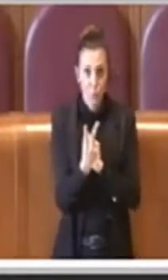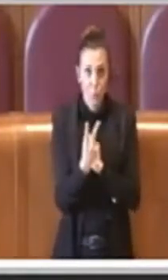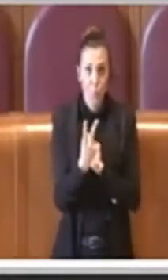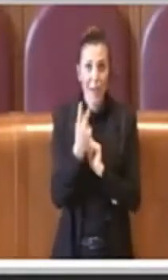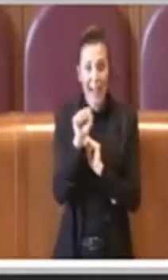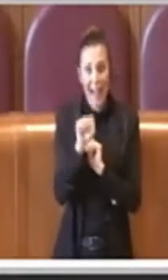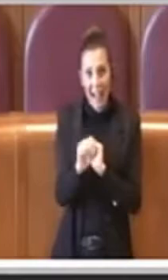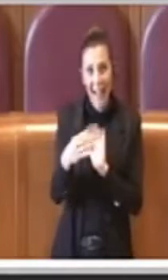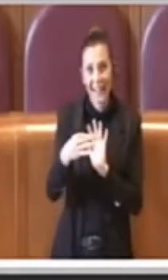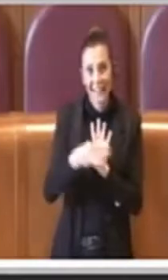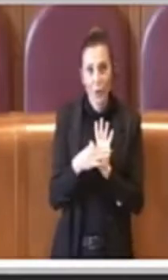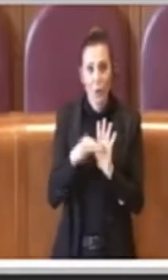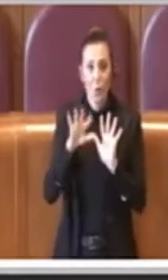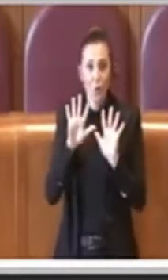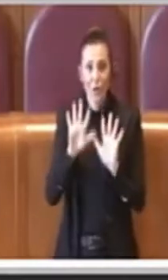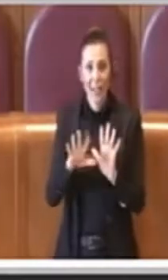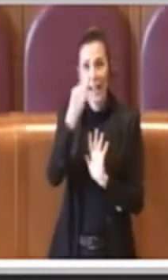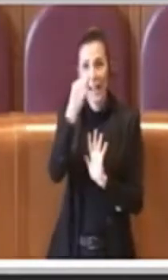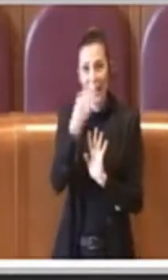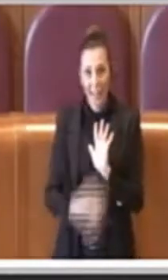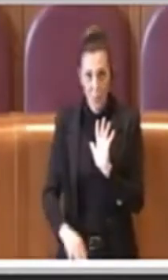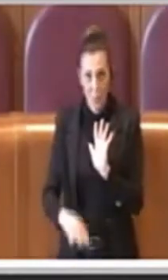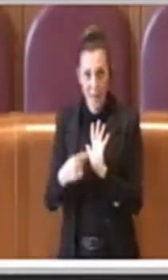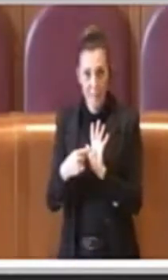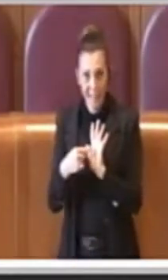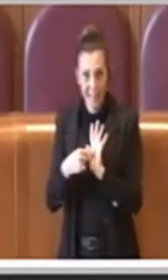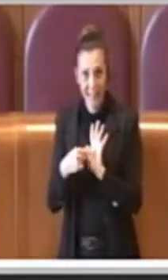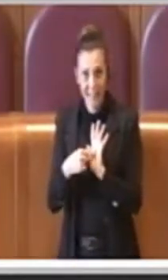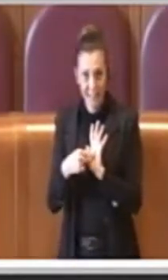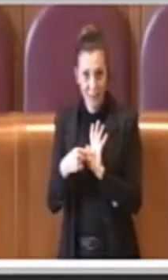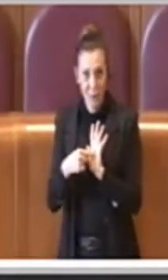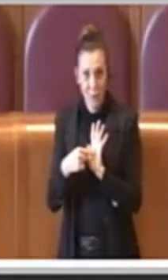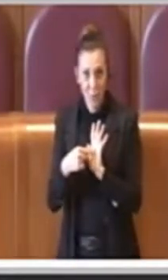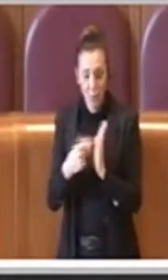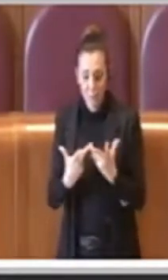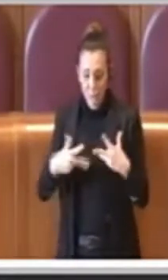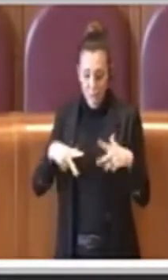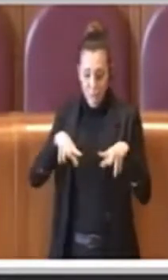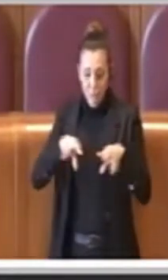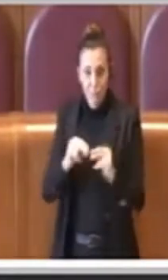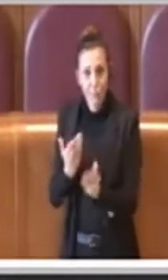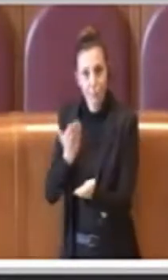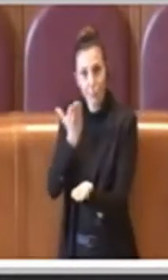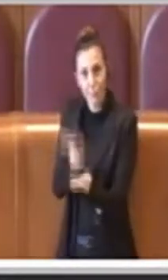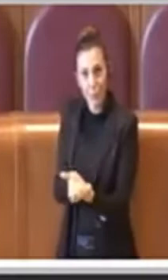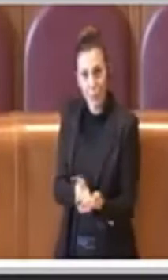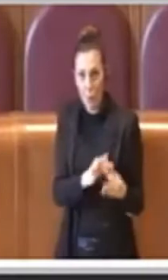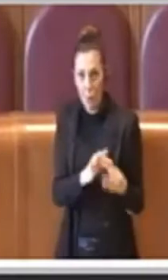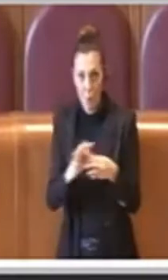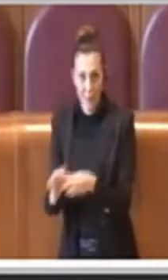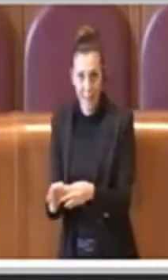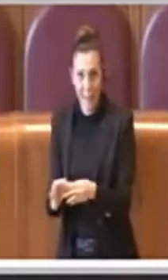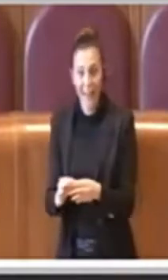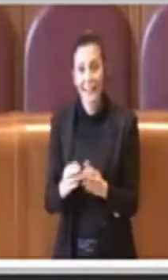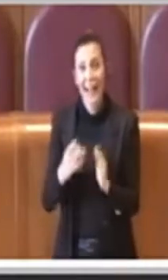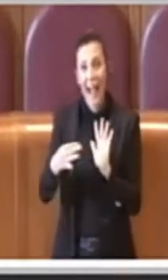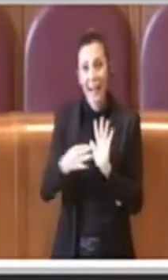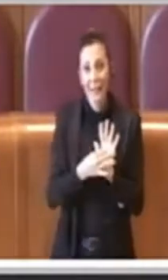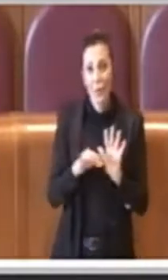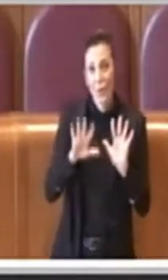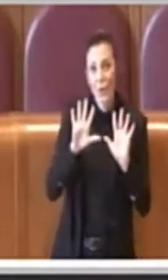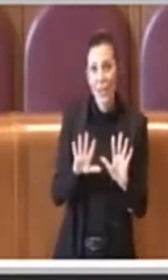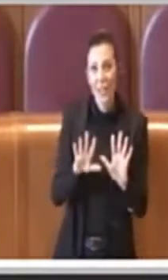all'articolo 10 del regolamento così come rinnovato in questa proposta di delibera. L'articolo 10